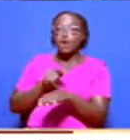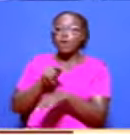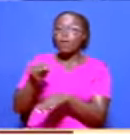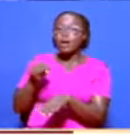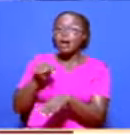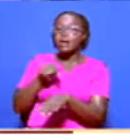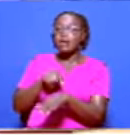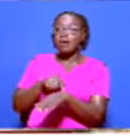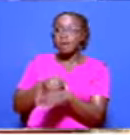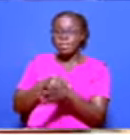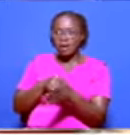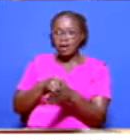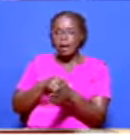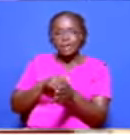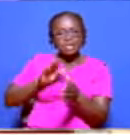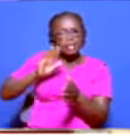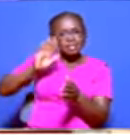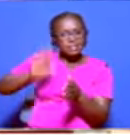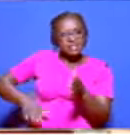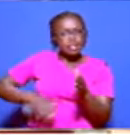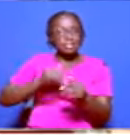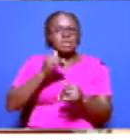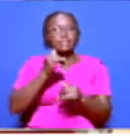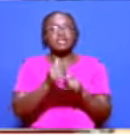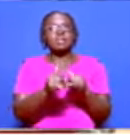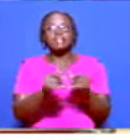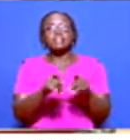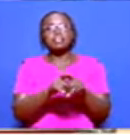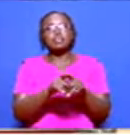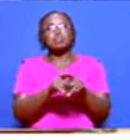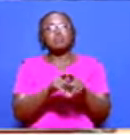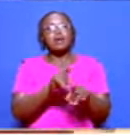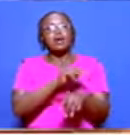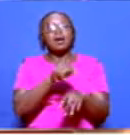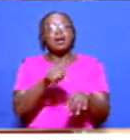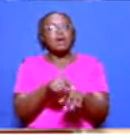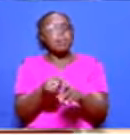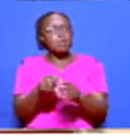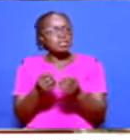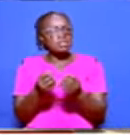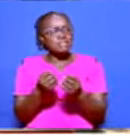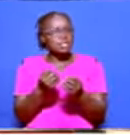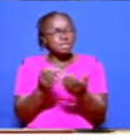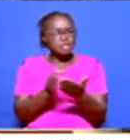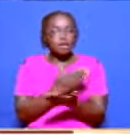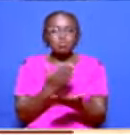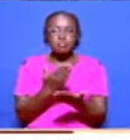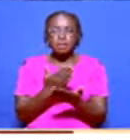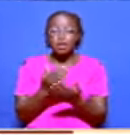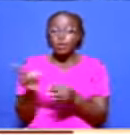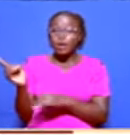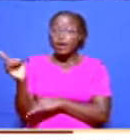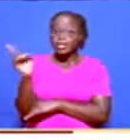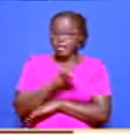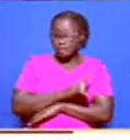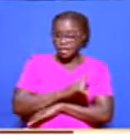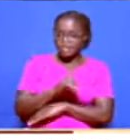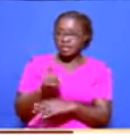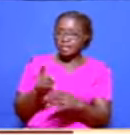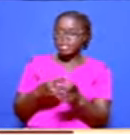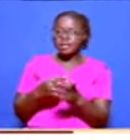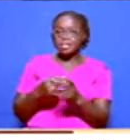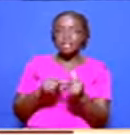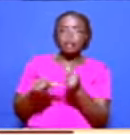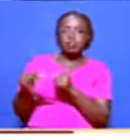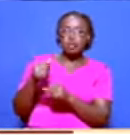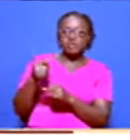it delays the end point with several hours. If you delay this place with 1 day, it will take about